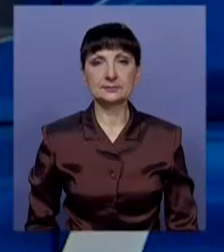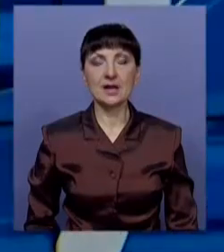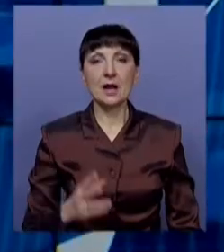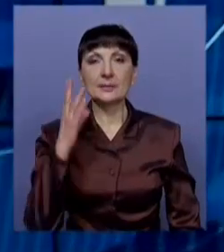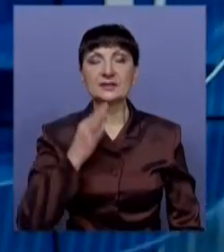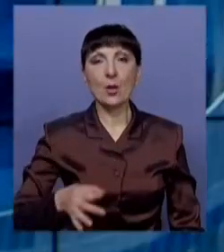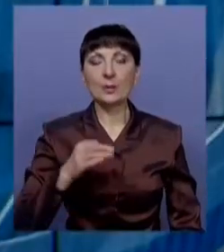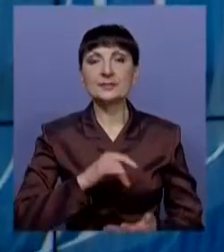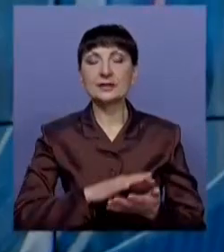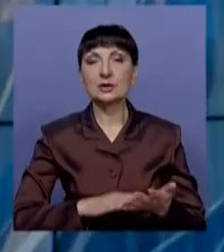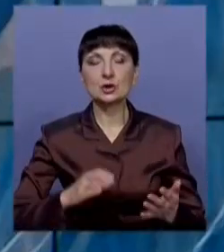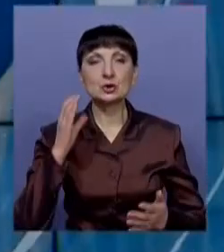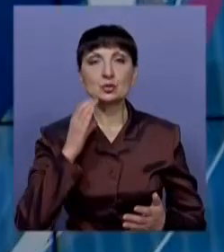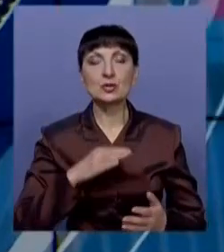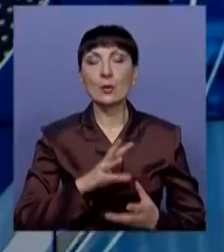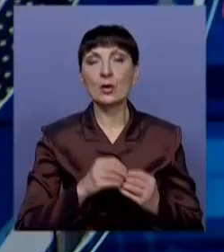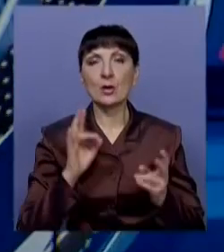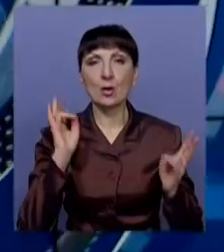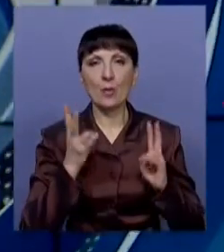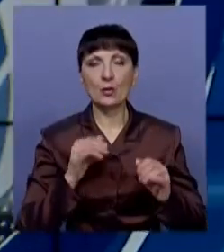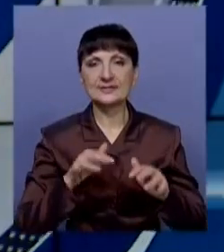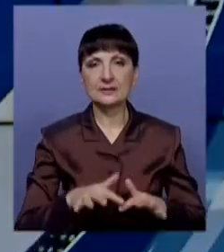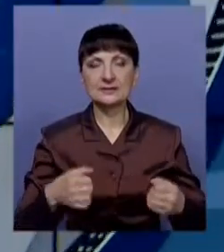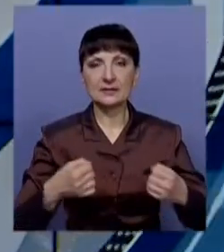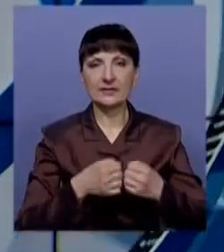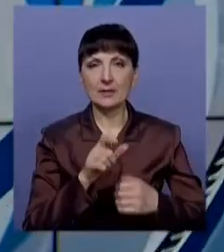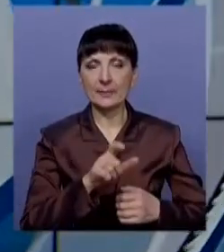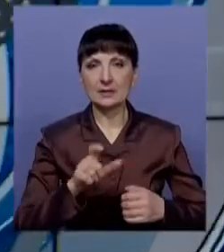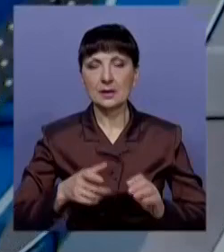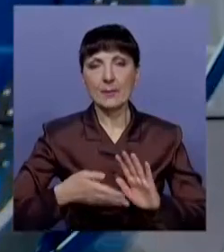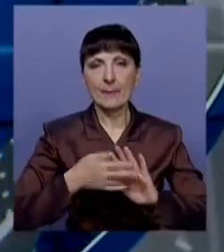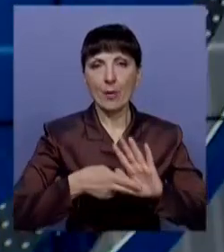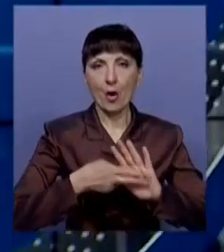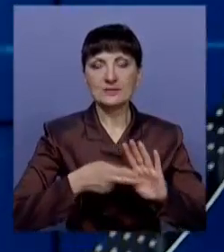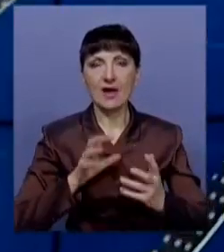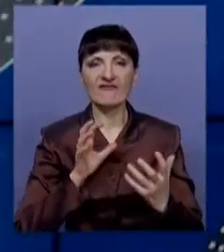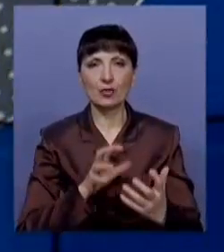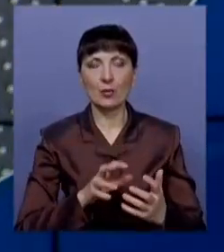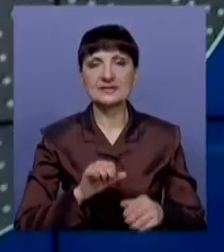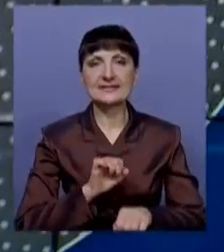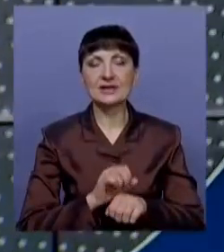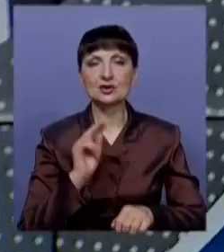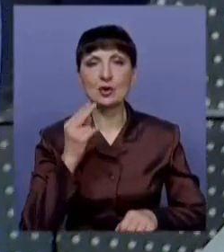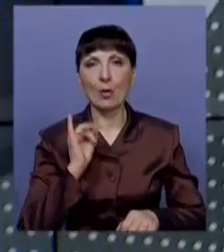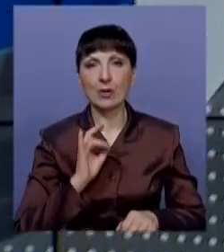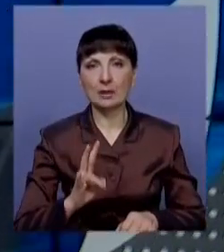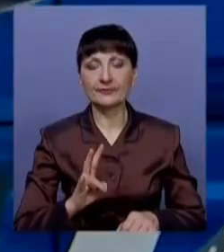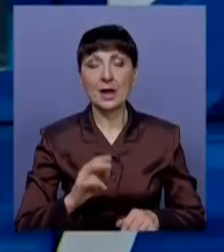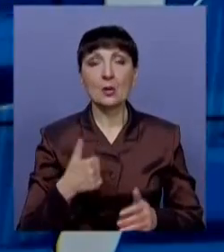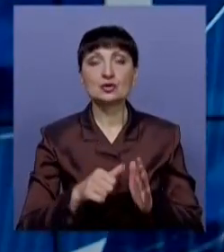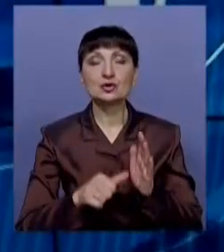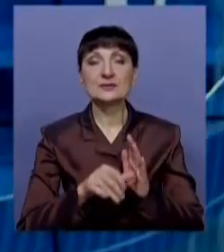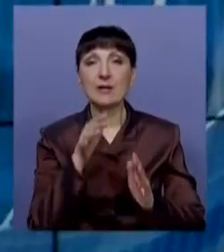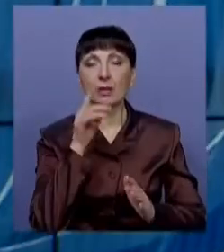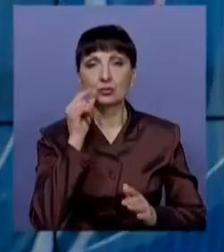В Алматинской области продолжается слушание по резонансному делу столкновения пассажирского поезда с автобусом на станции Шамалган. На скамье подсудимых